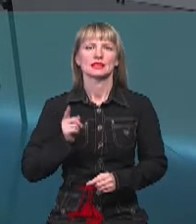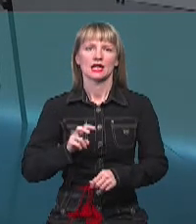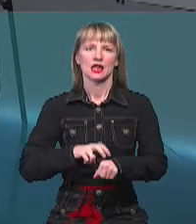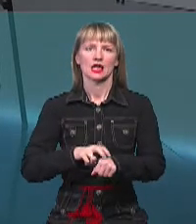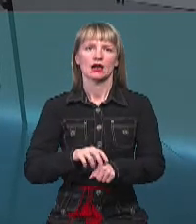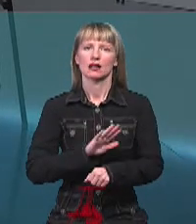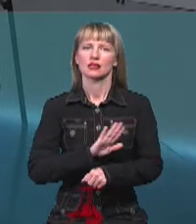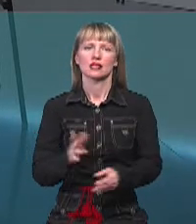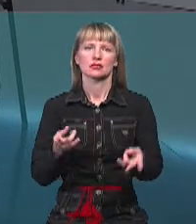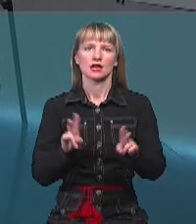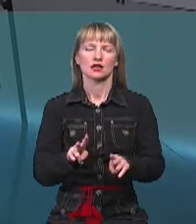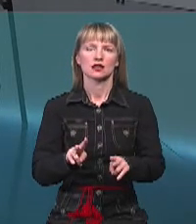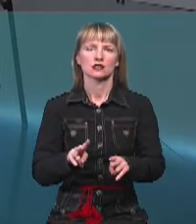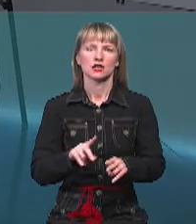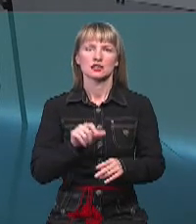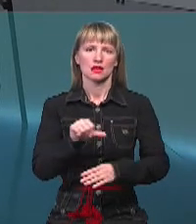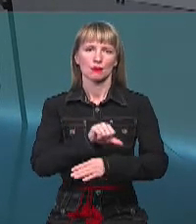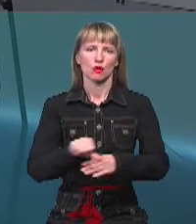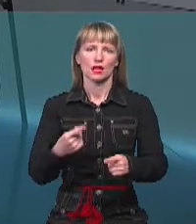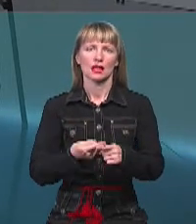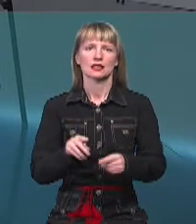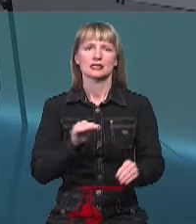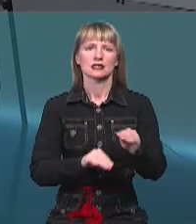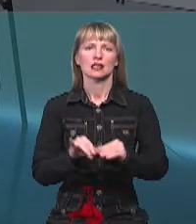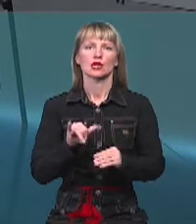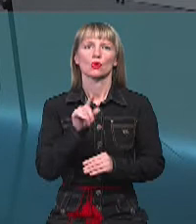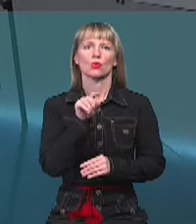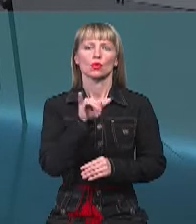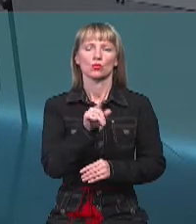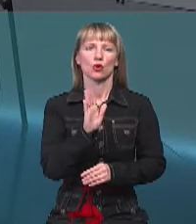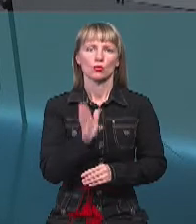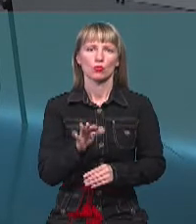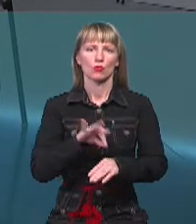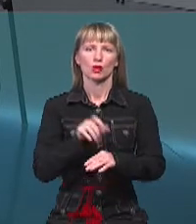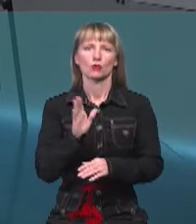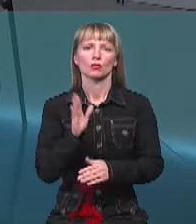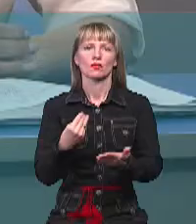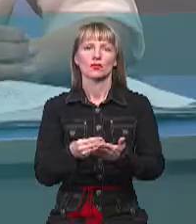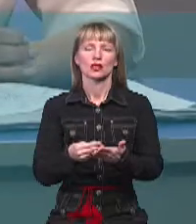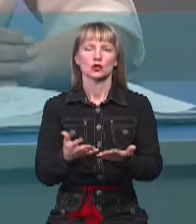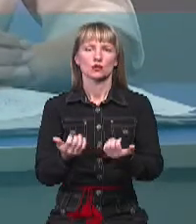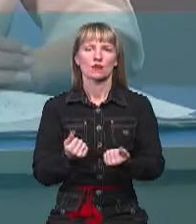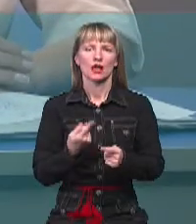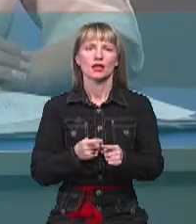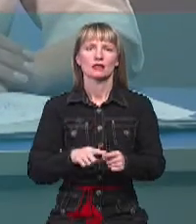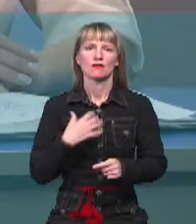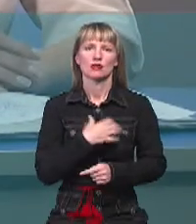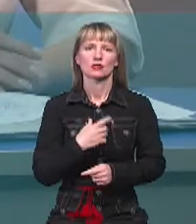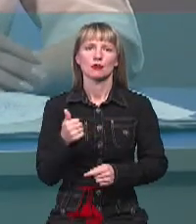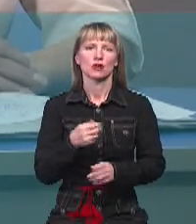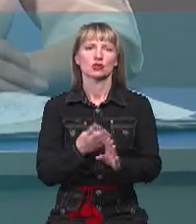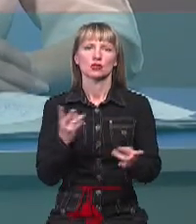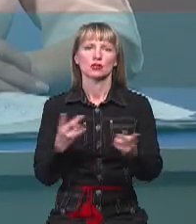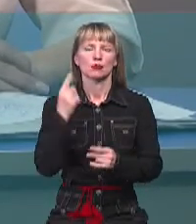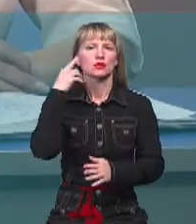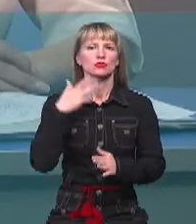не залишиться, так би мовити, за бортом цієї системи, і в нього будуть пацієнти, в нього буде фінансування. Ось це таке найважливіше. В першу чергу